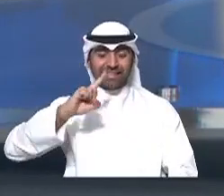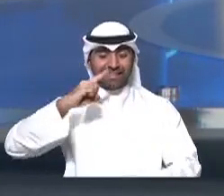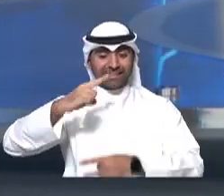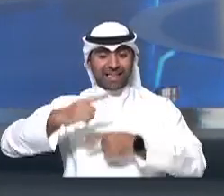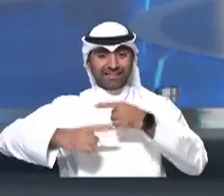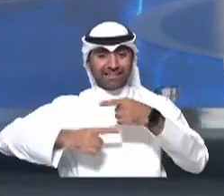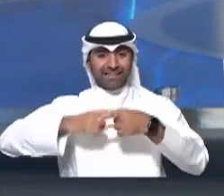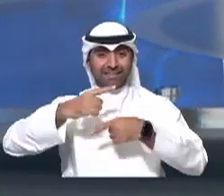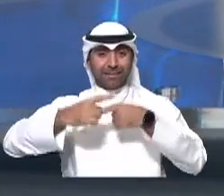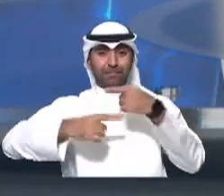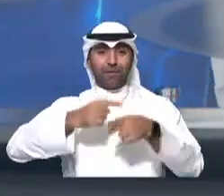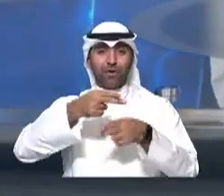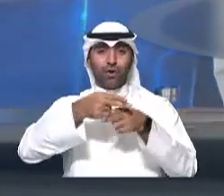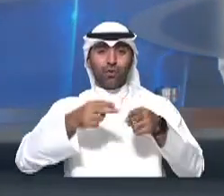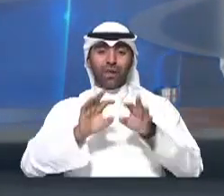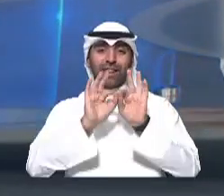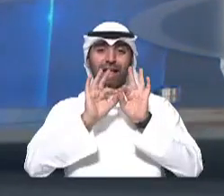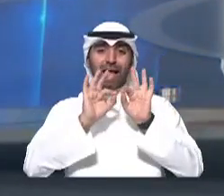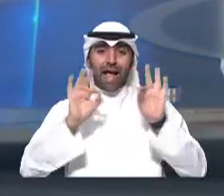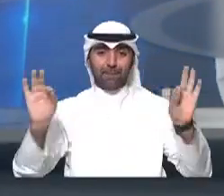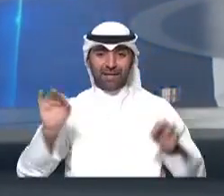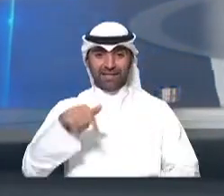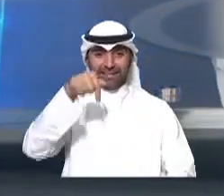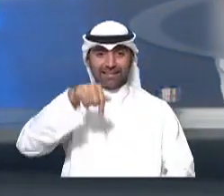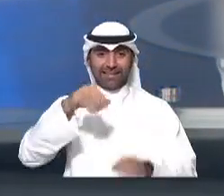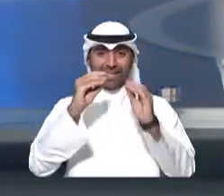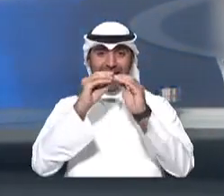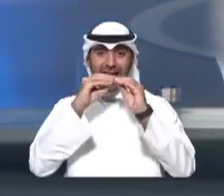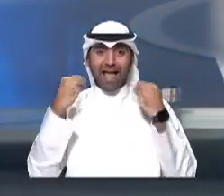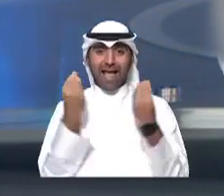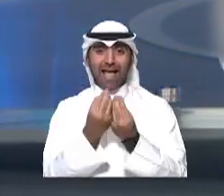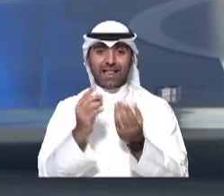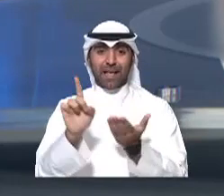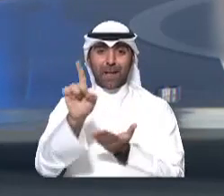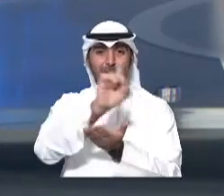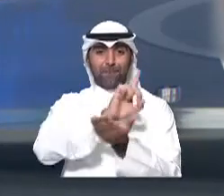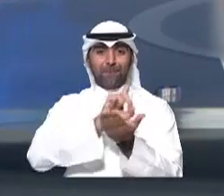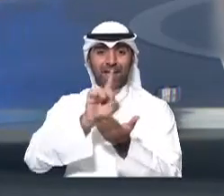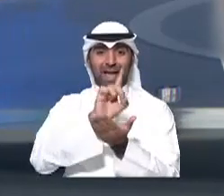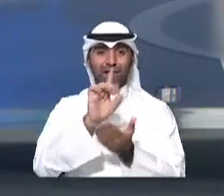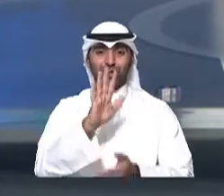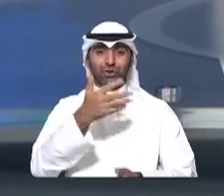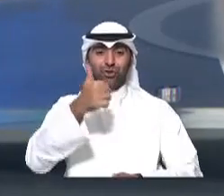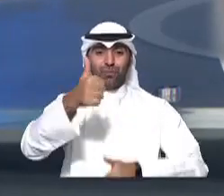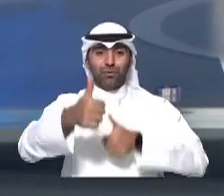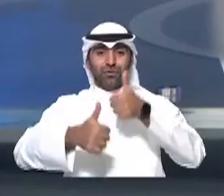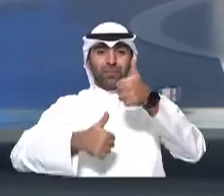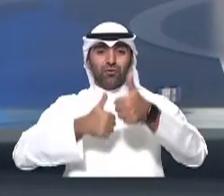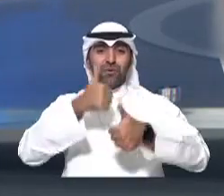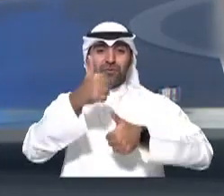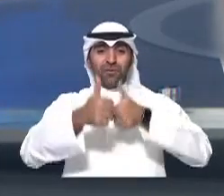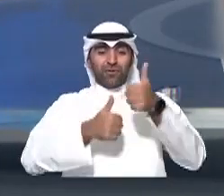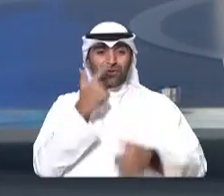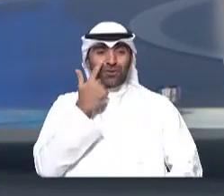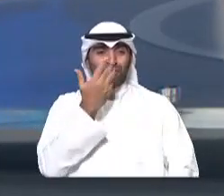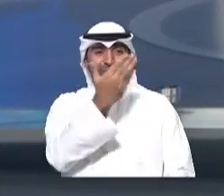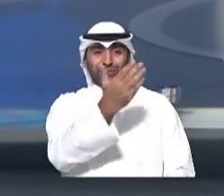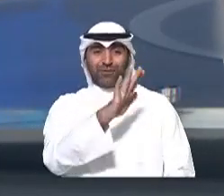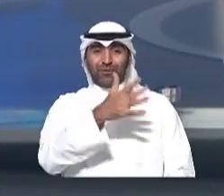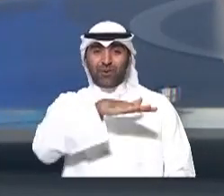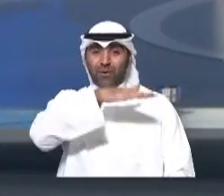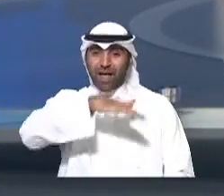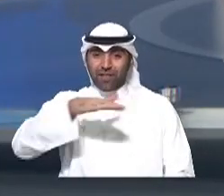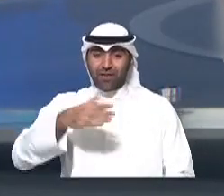مختلفة من البلاد. ونظمت الهيئة في إطار هذه المسابقة فعاليات في منطقة مشرف شارك فيها أكثر من